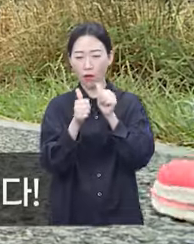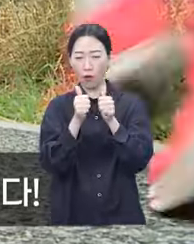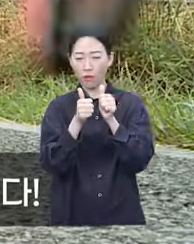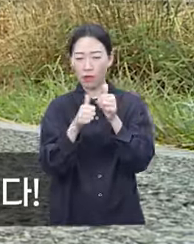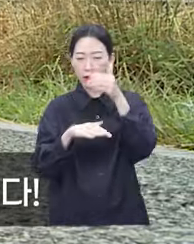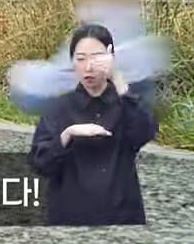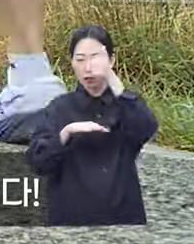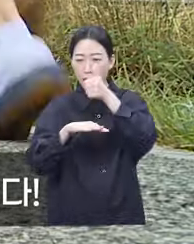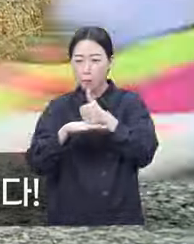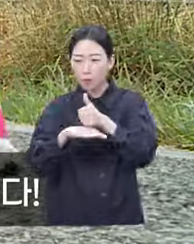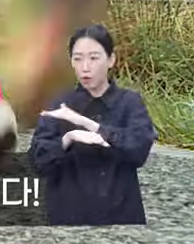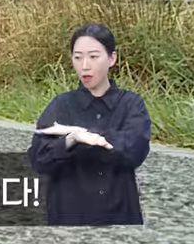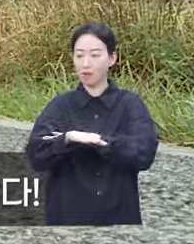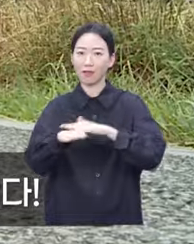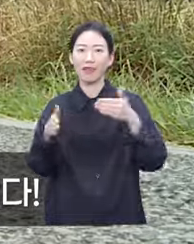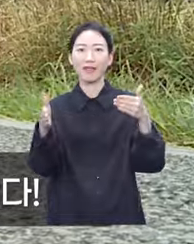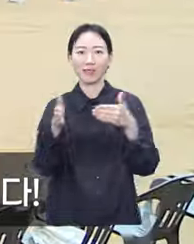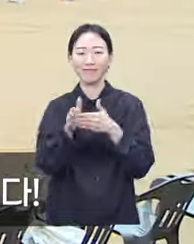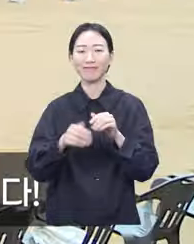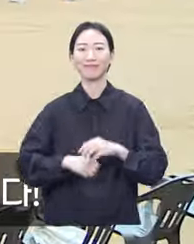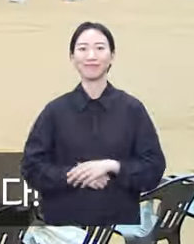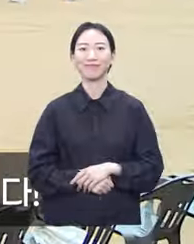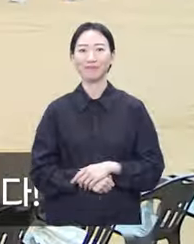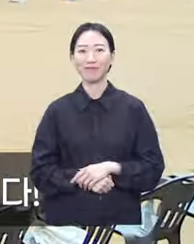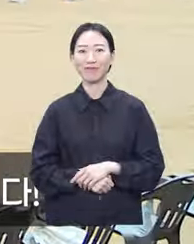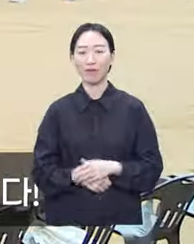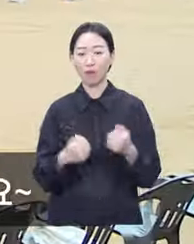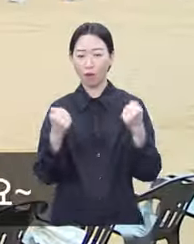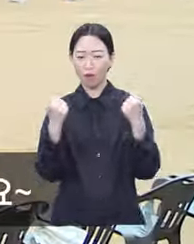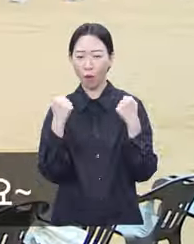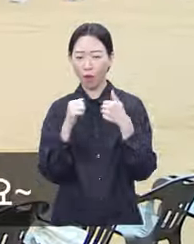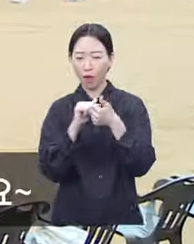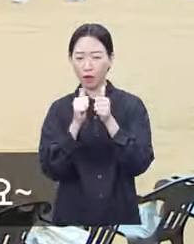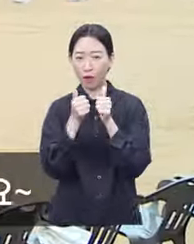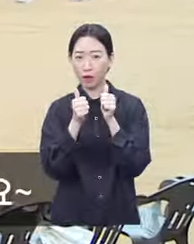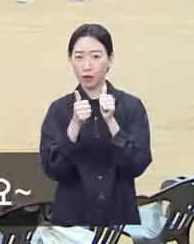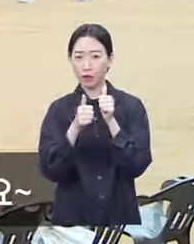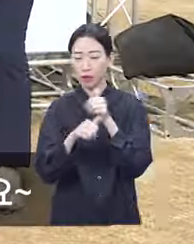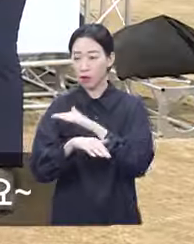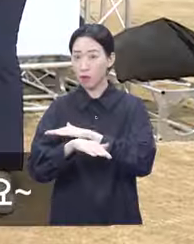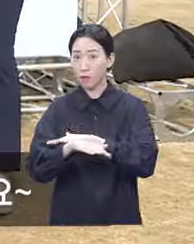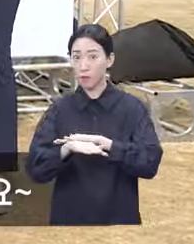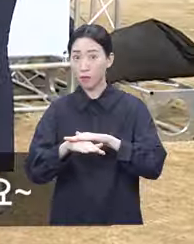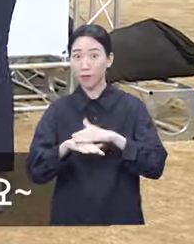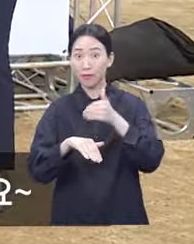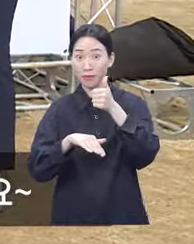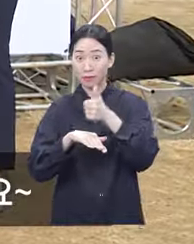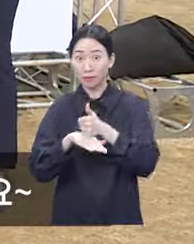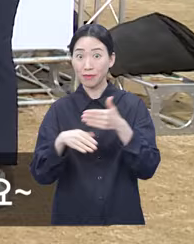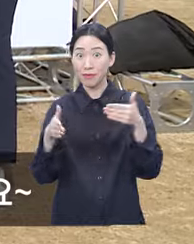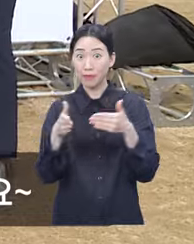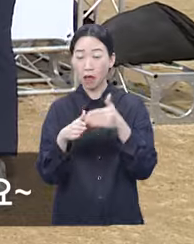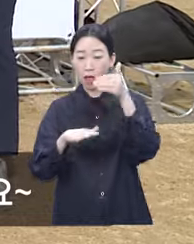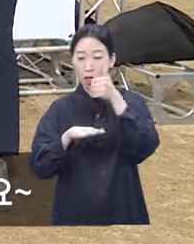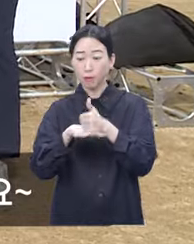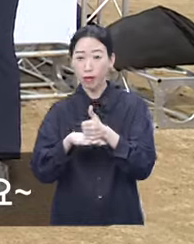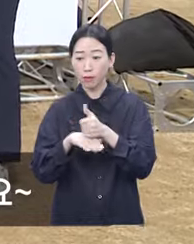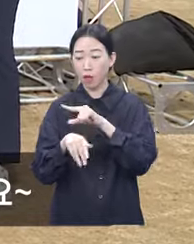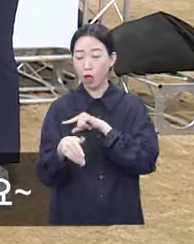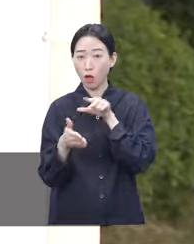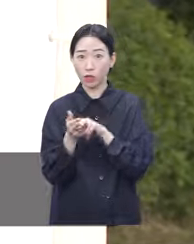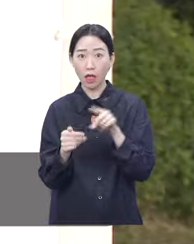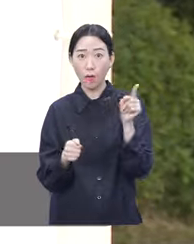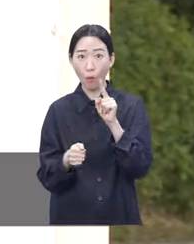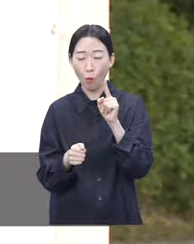제2회 런웨이 파이널 레이스 대회가 송항리에 마무리됐습니다. 건강달리기 프로젝트 러니드 안양의 마지막